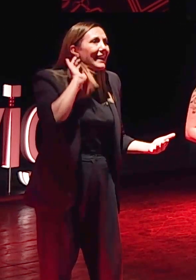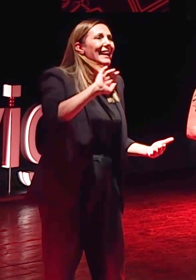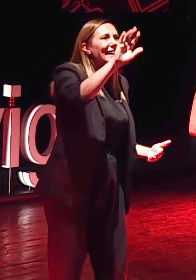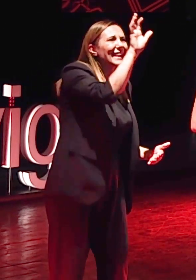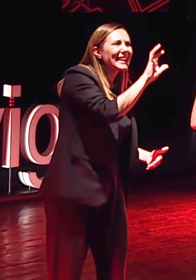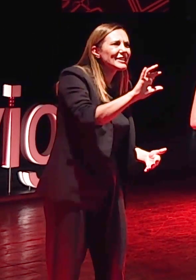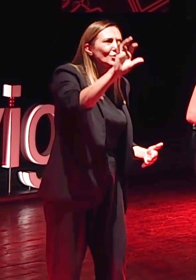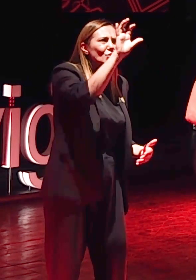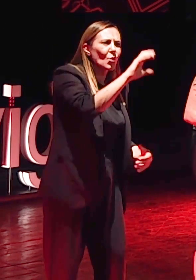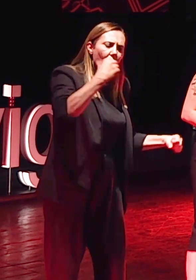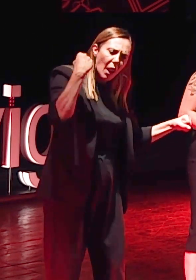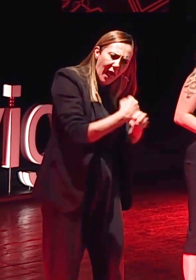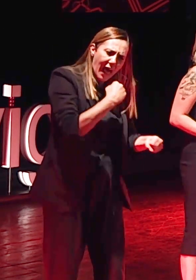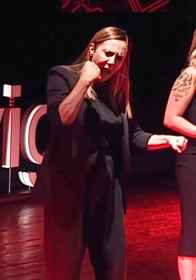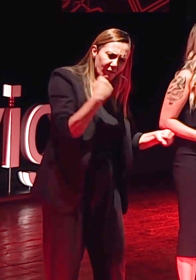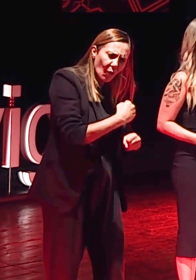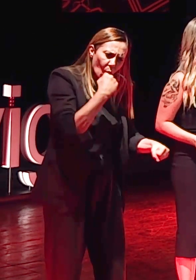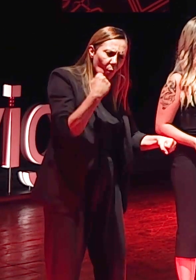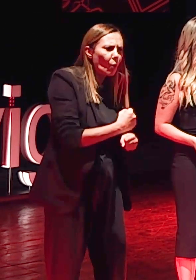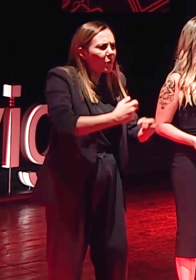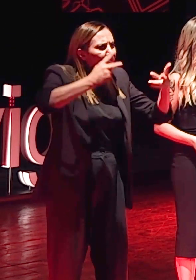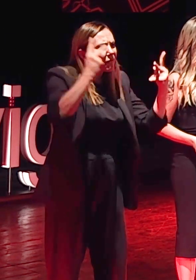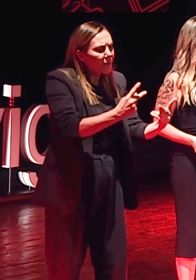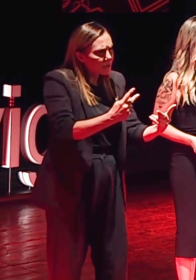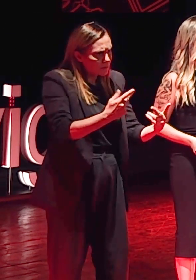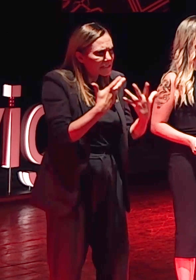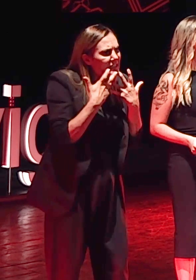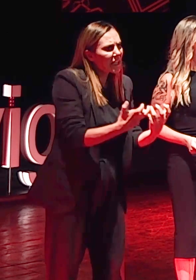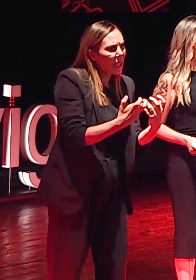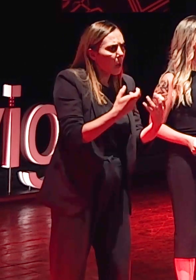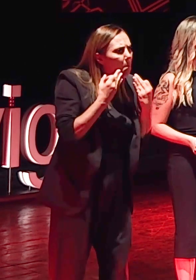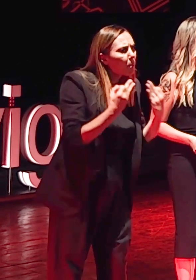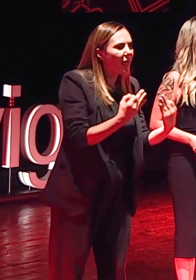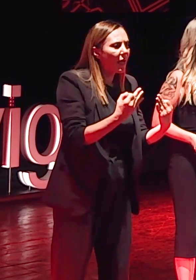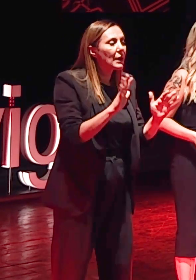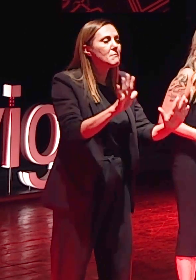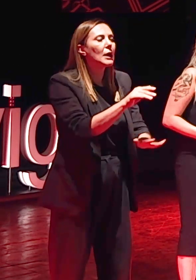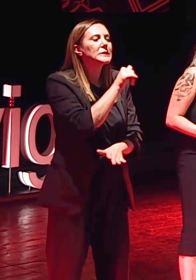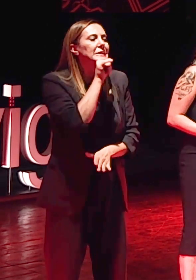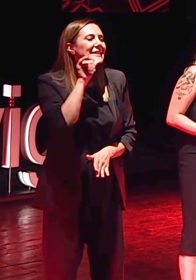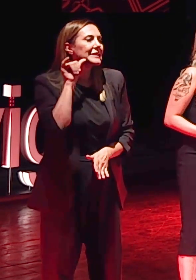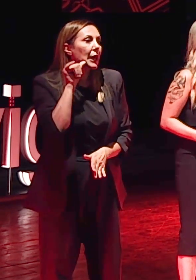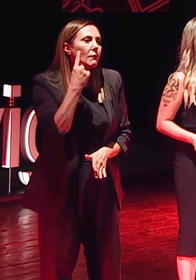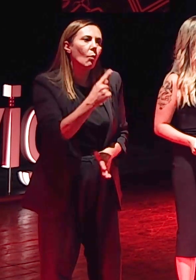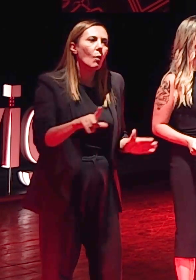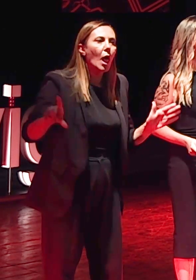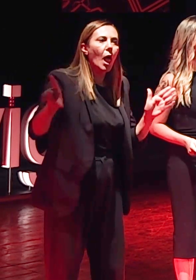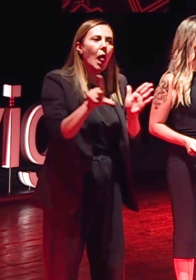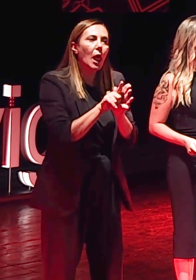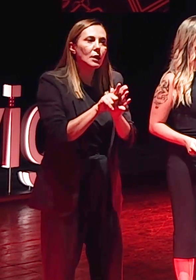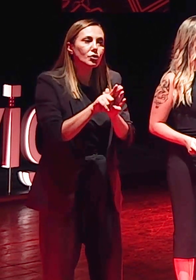facciano il loro lavoro e lo fanno veramente bene c'è bisogno di una legge che la